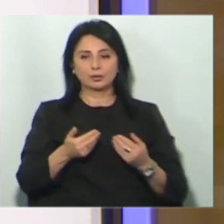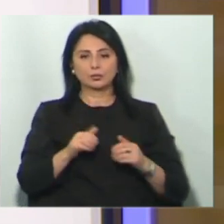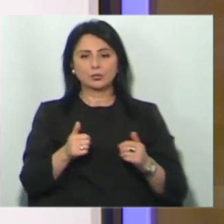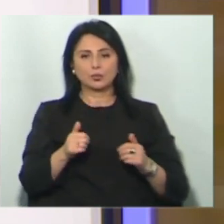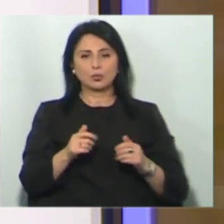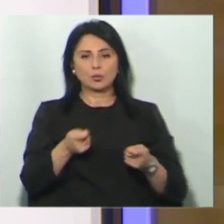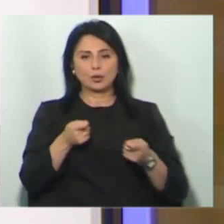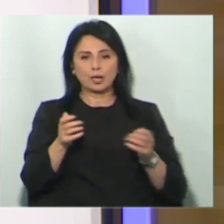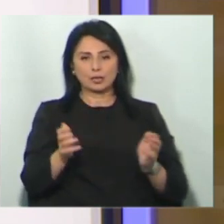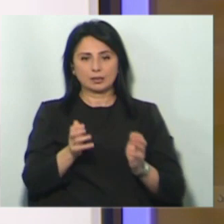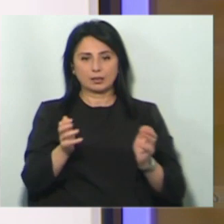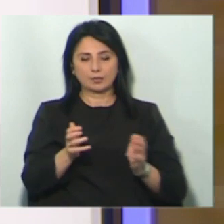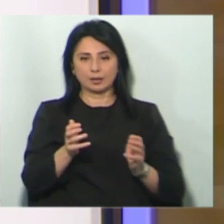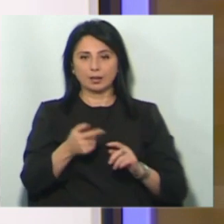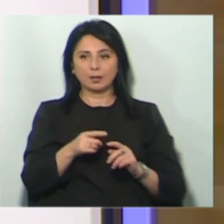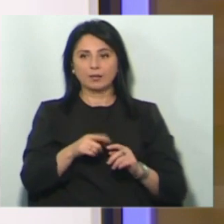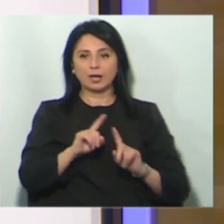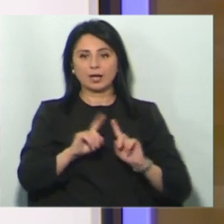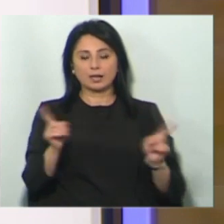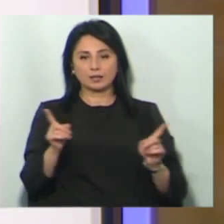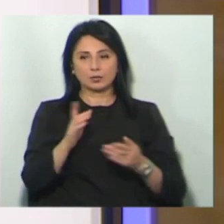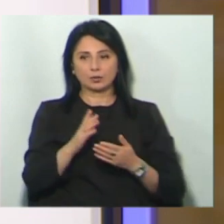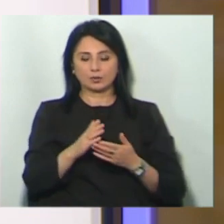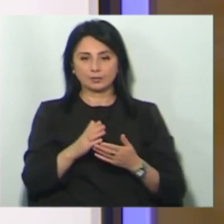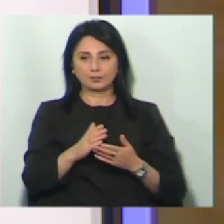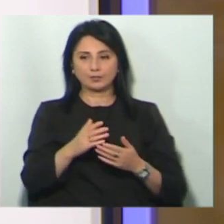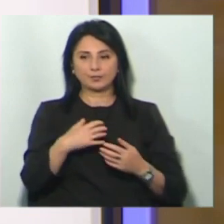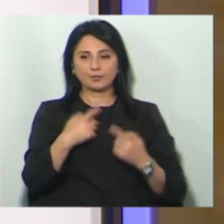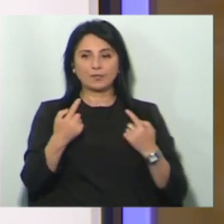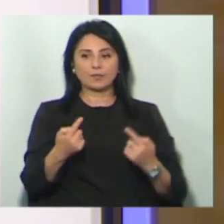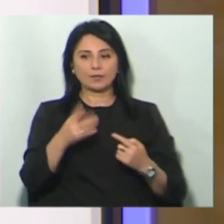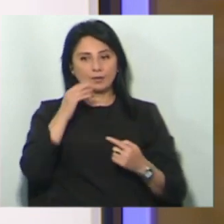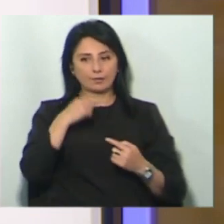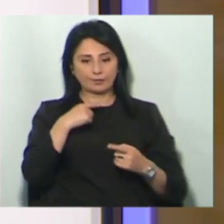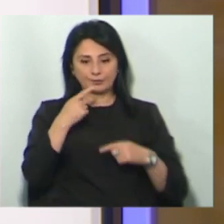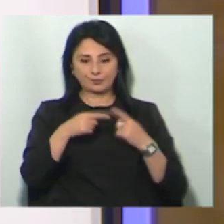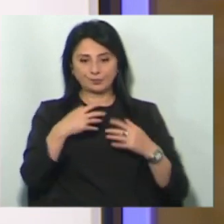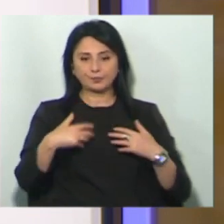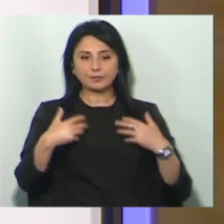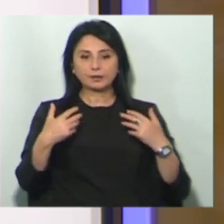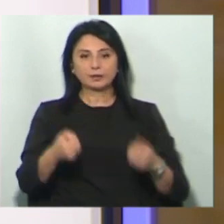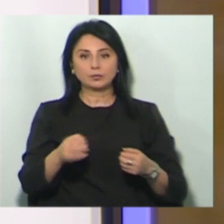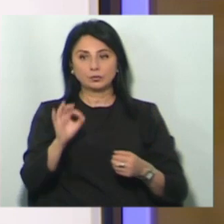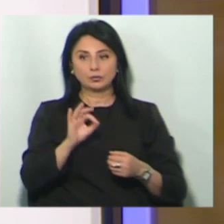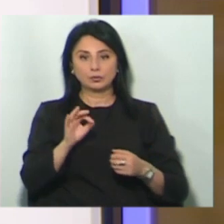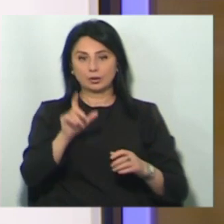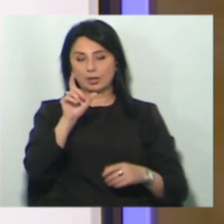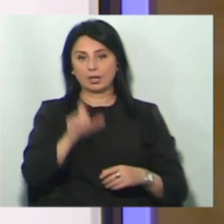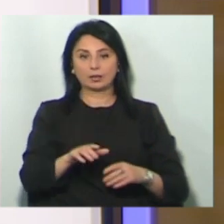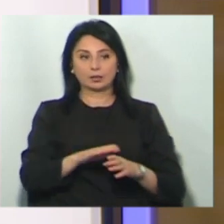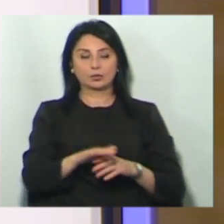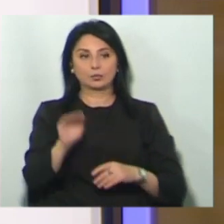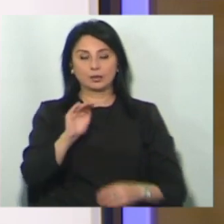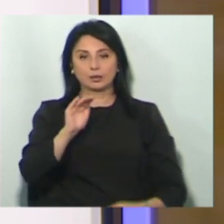როგორი გასაფრთხილებელია იგი და განსაკუთრებით მნიშვნელოვანია, როდესაც ჩვენ ვსაუბრობთ ჯანმრთელობაზე, ანუ ადამიანის